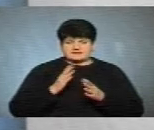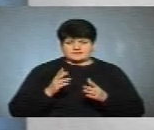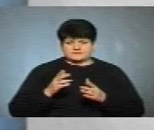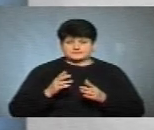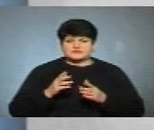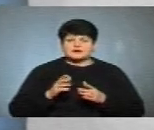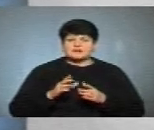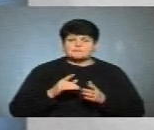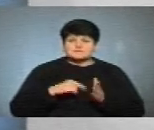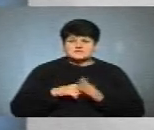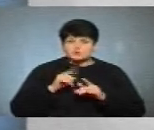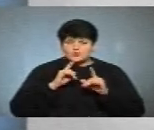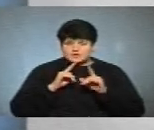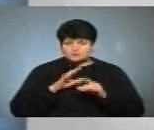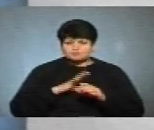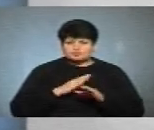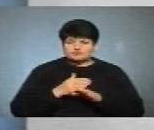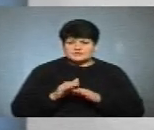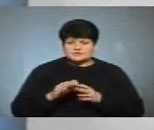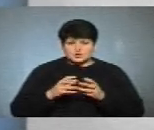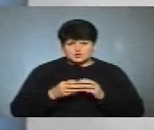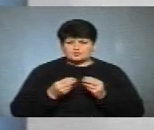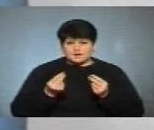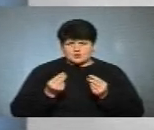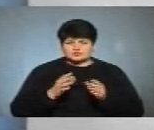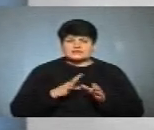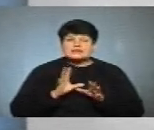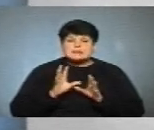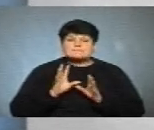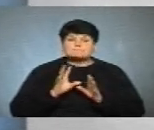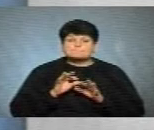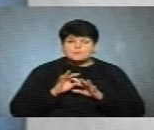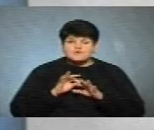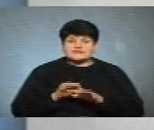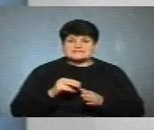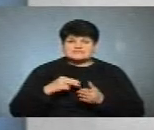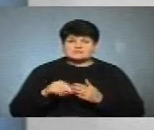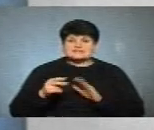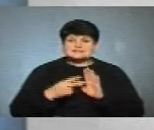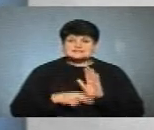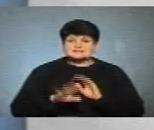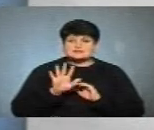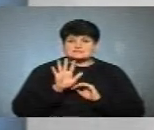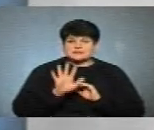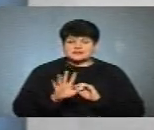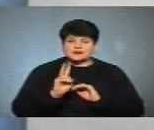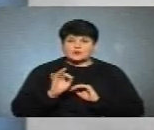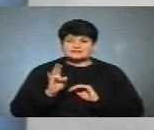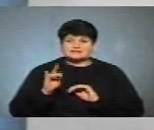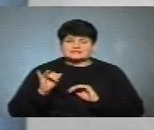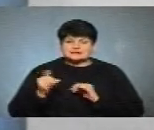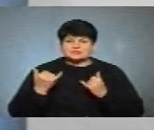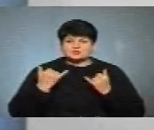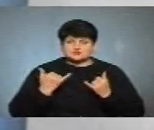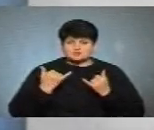Наприклад, міською радою було виділено певна сума грошей і проведено закупівля 75 концентраторів, які